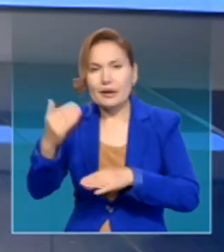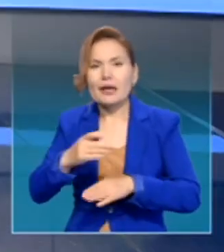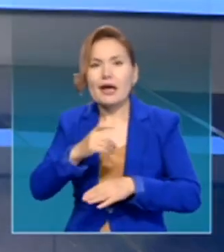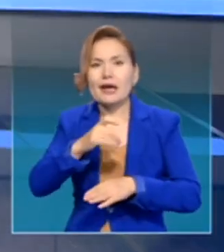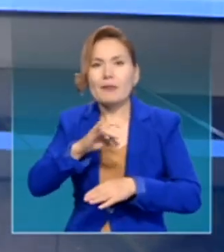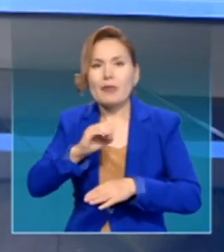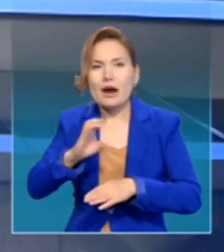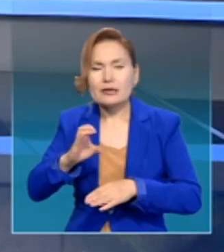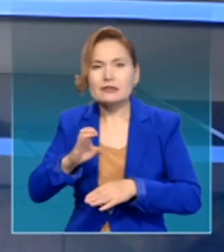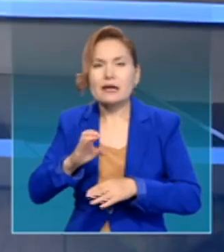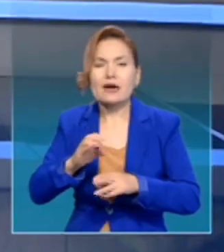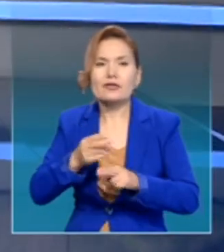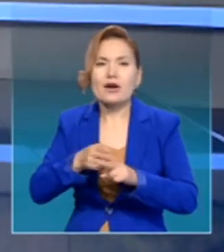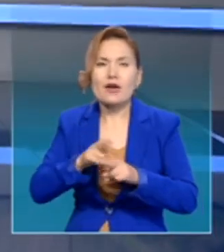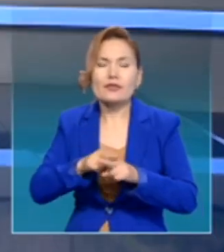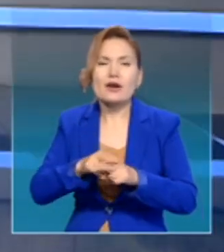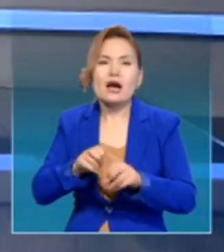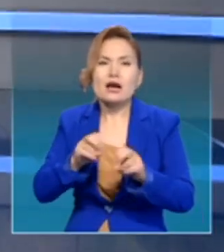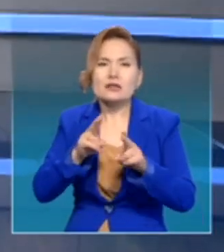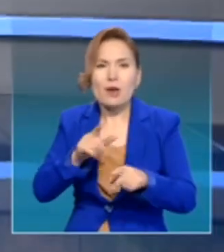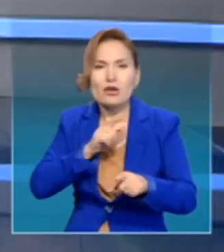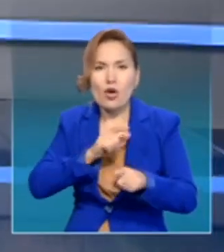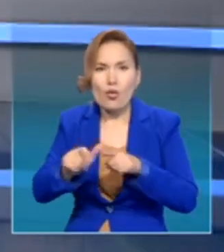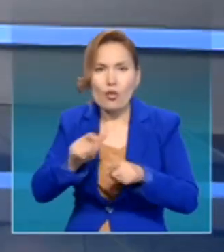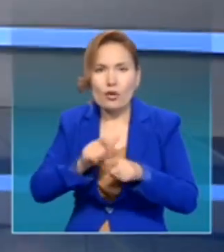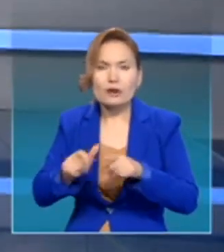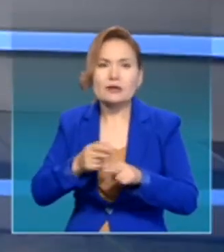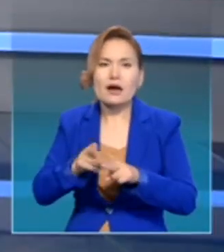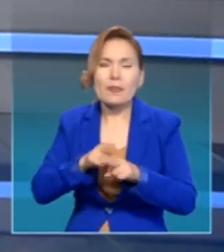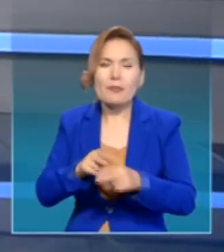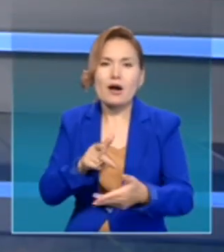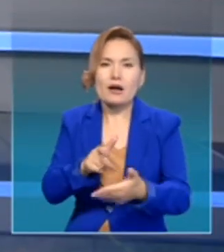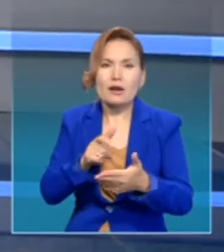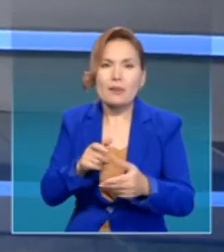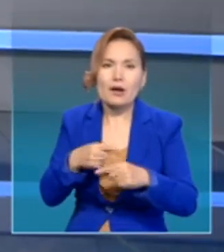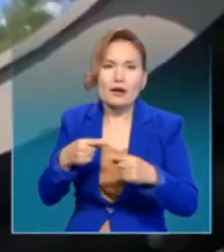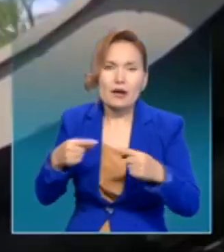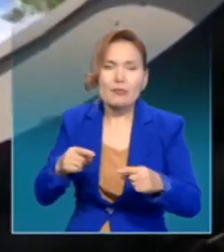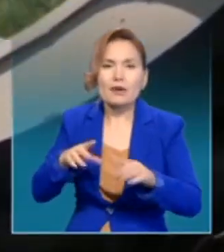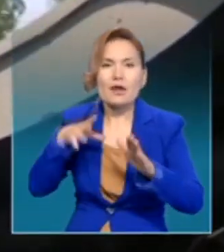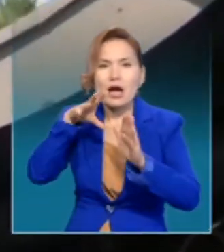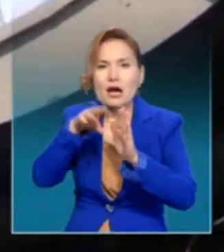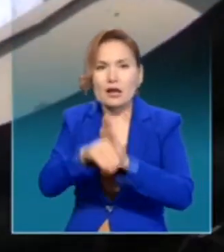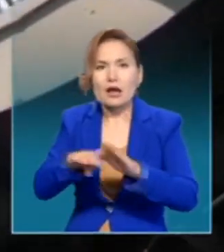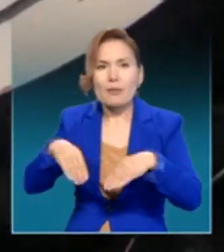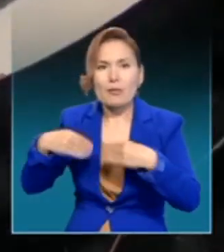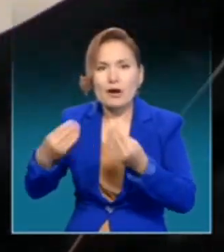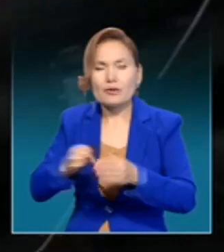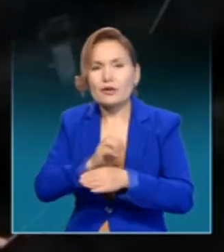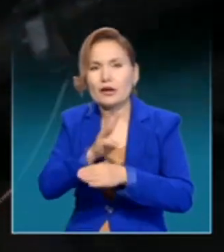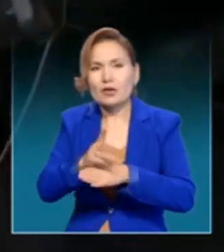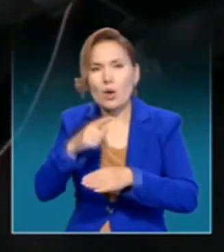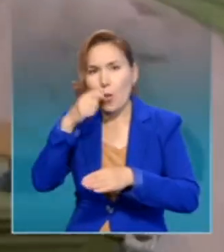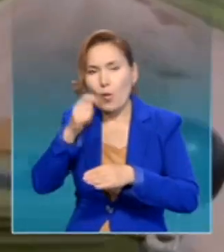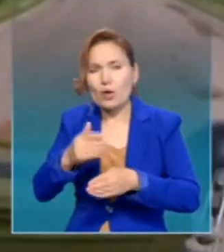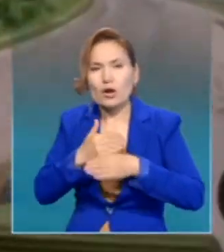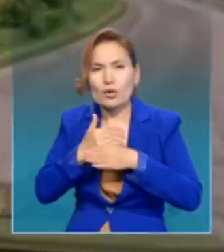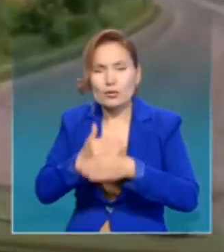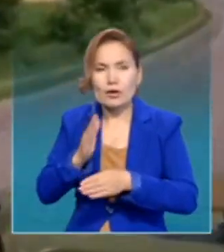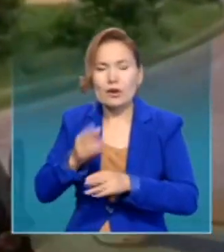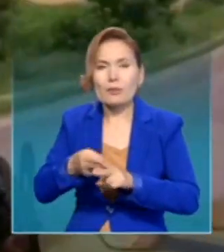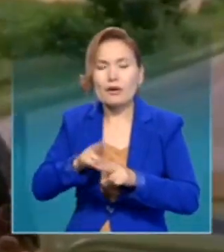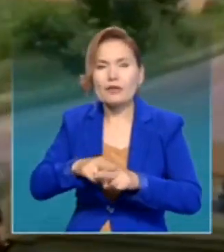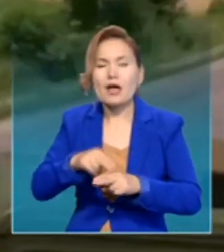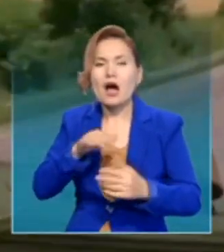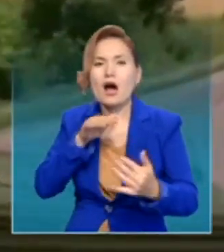Химарс артиллериялық жүйесіне арналған оқ дәрі, артиллерияға қарсы 4 радар кіреді. Елдің шығысында қарулы қақтығы жалғасып жатыр.